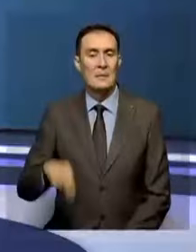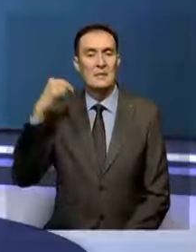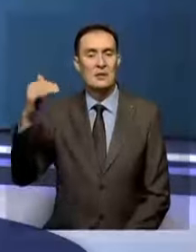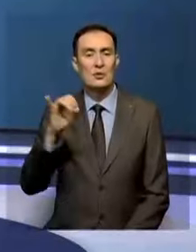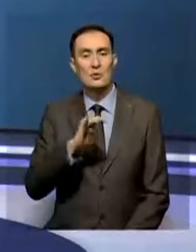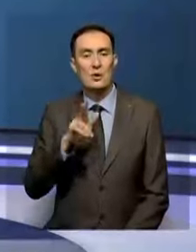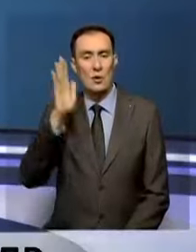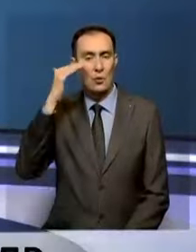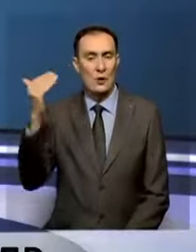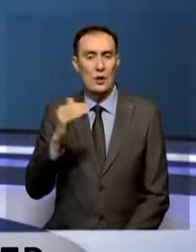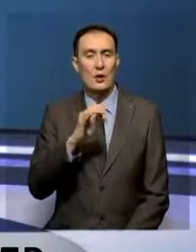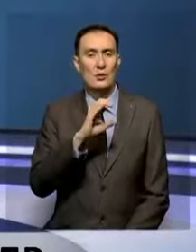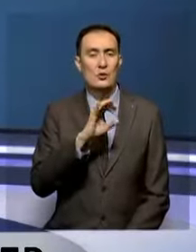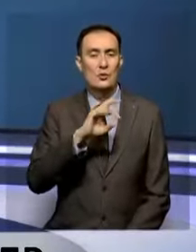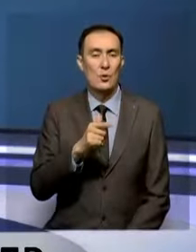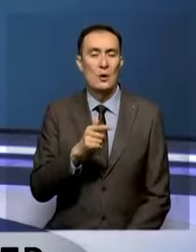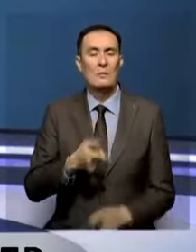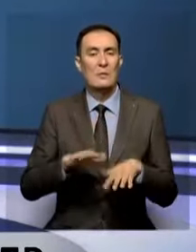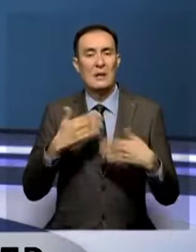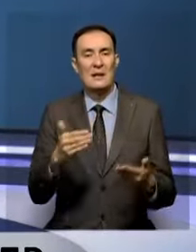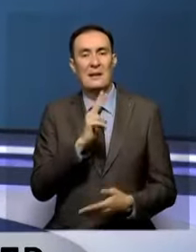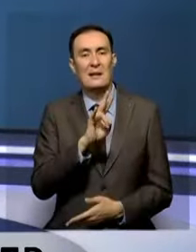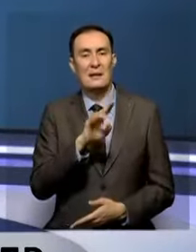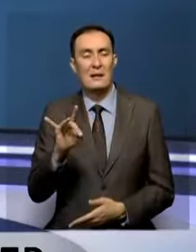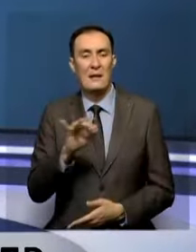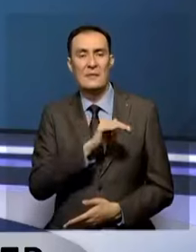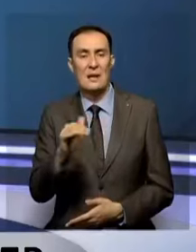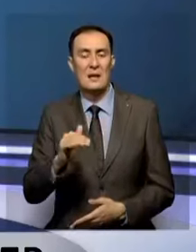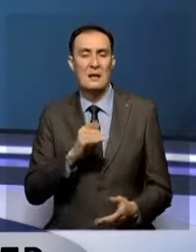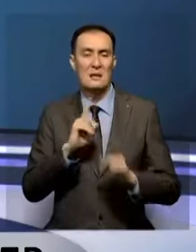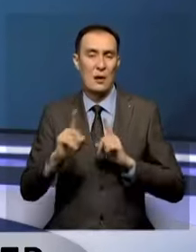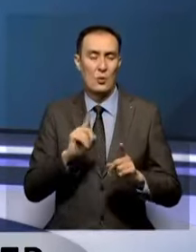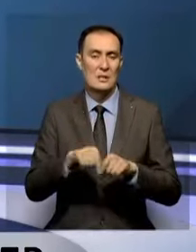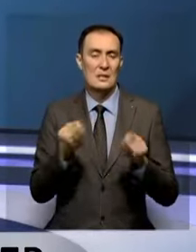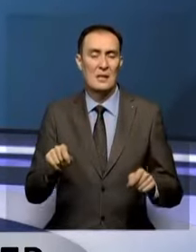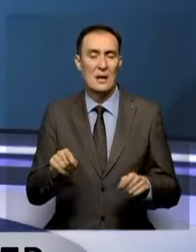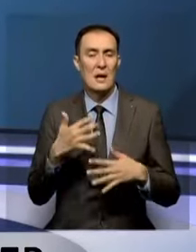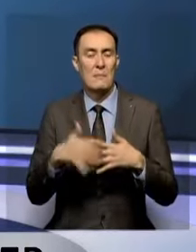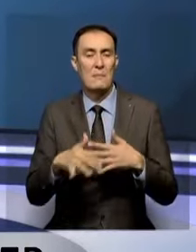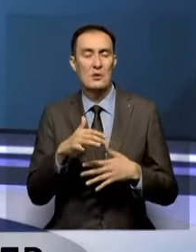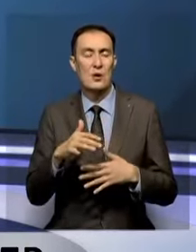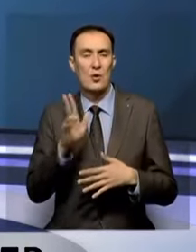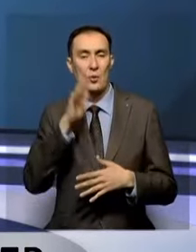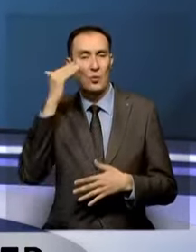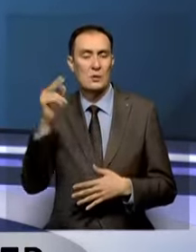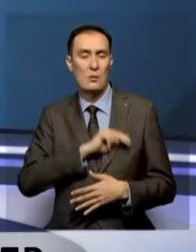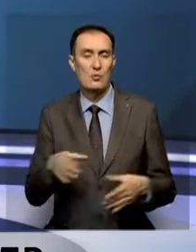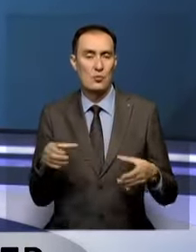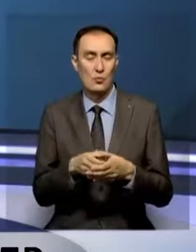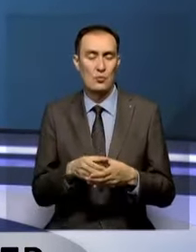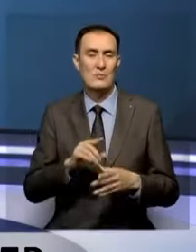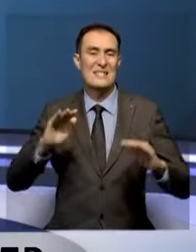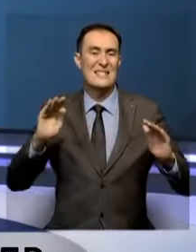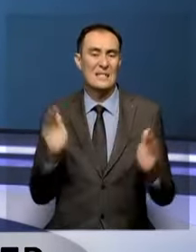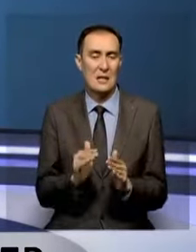президент Южной Кореи Юн Сок Ёль предложил КНДР начать официальный диалог и создать межкорейскую рабочую группу, направленную на